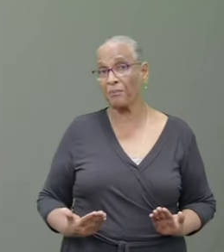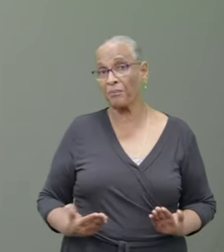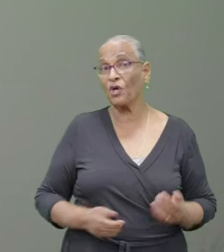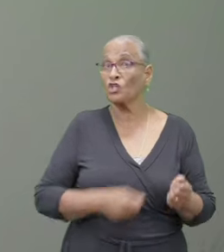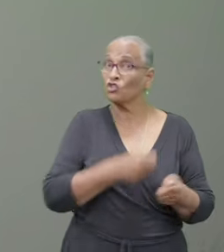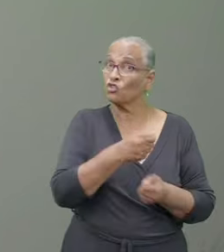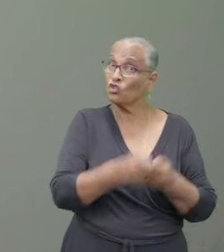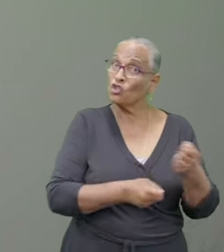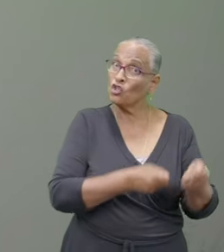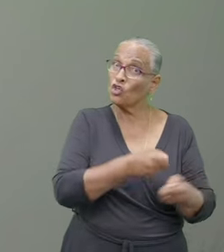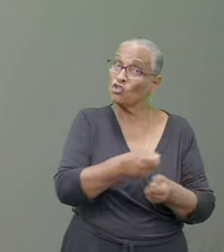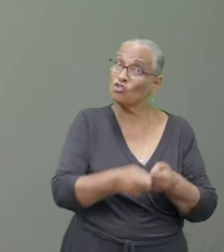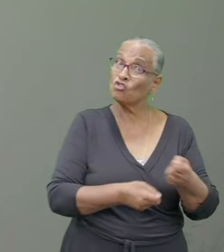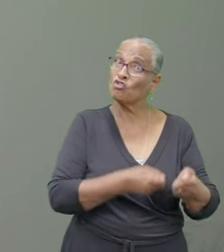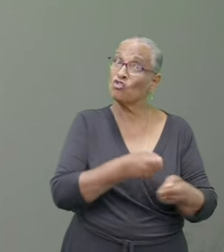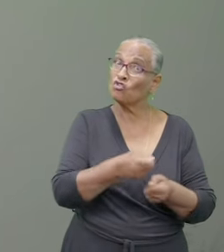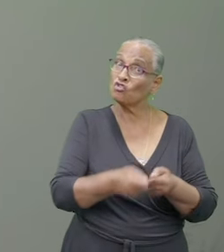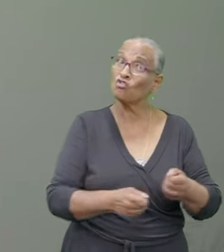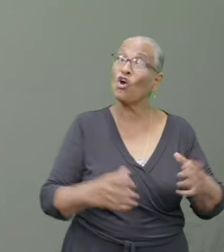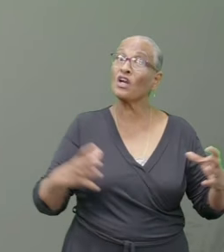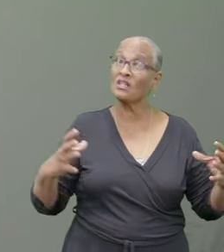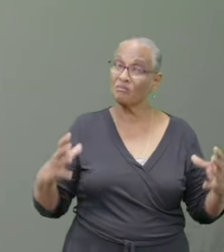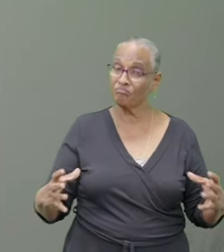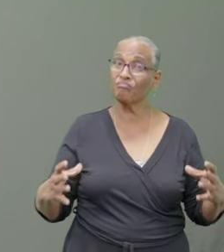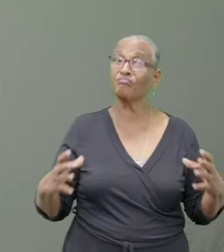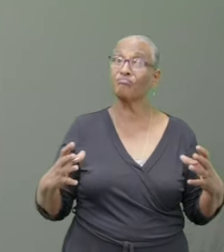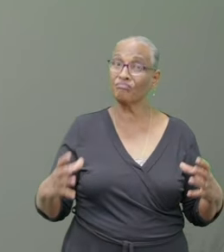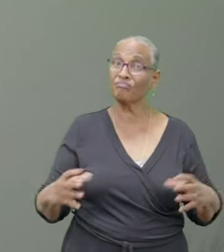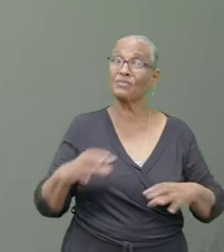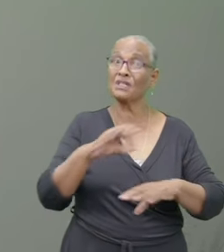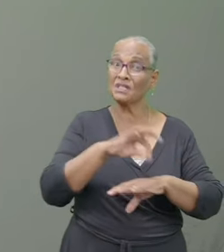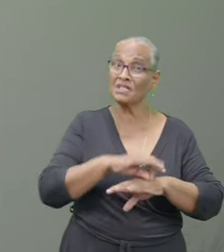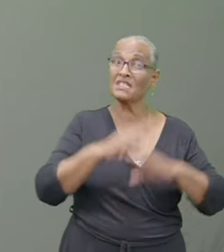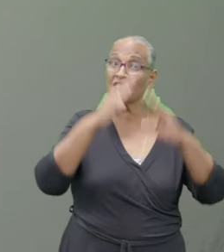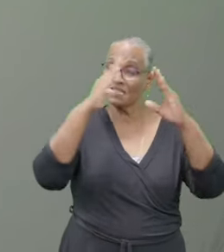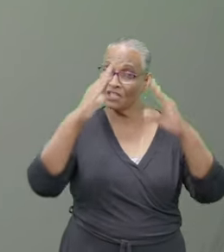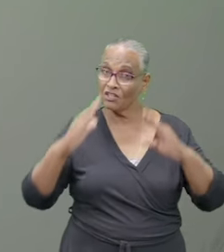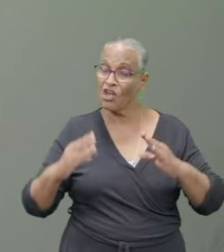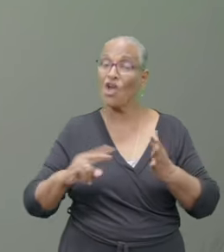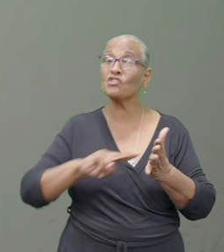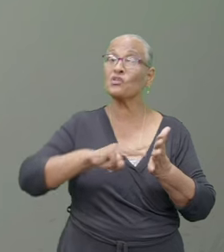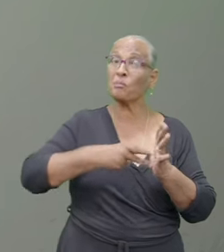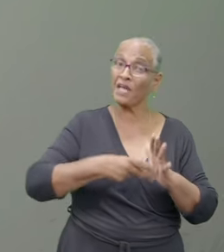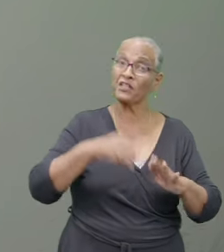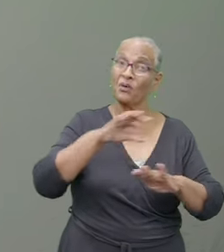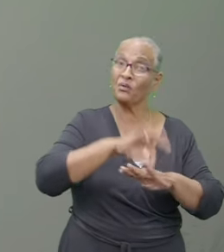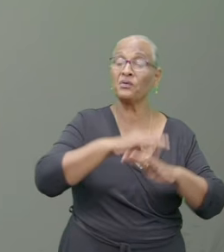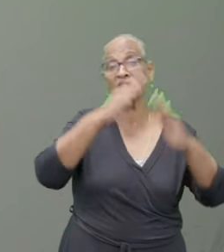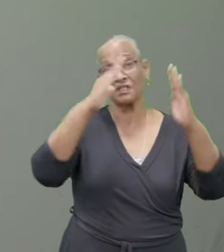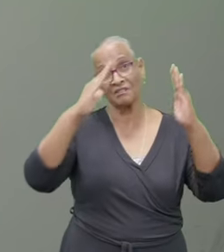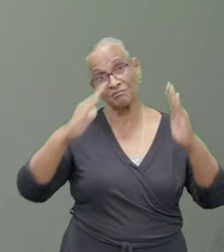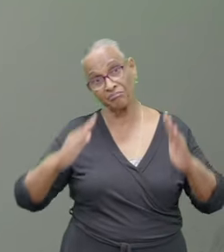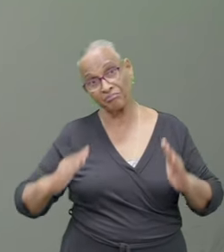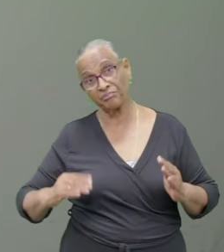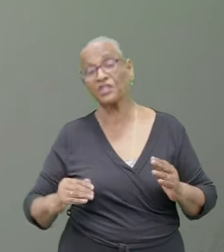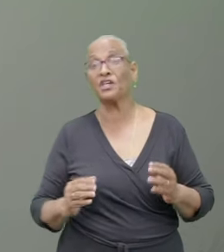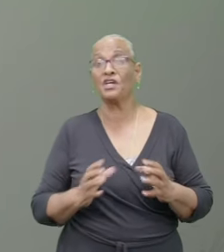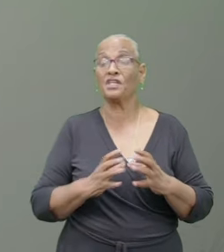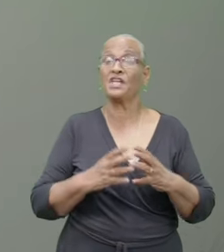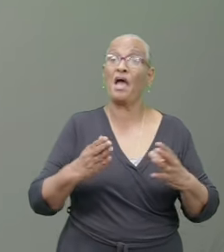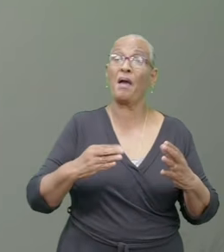is, je hebt overheidsziekenhuizen en particuliere ziekenhuizen. Je hebt primaire en secundaire